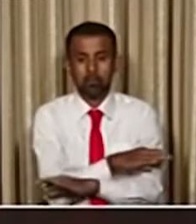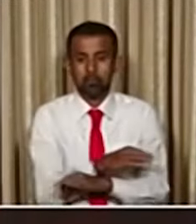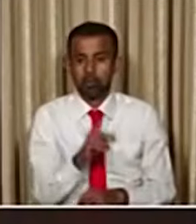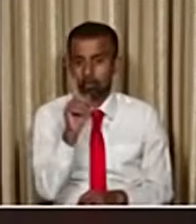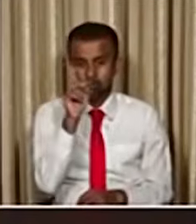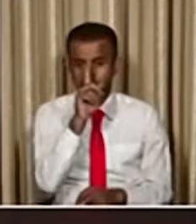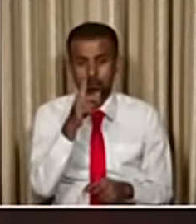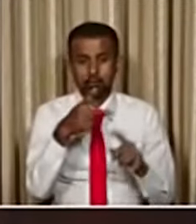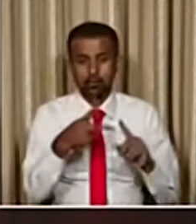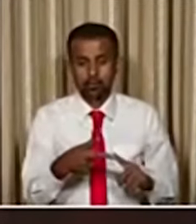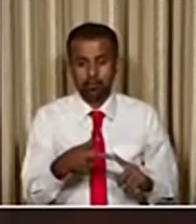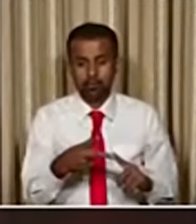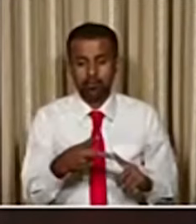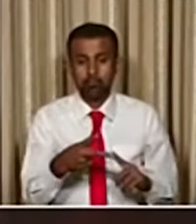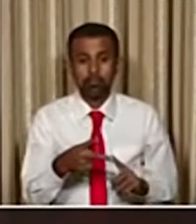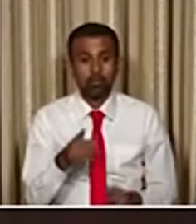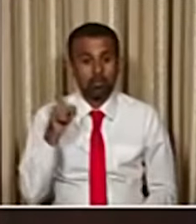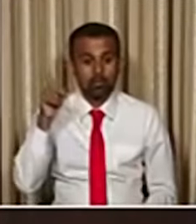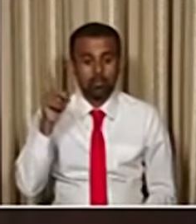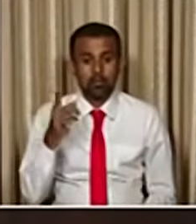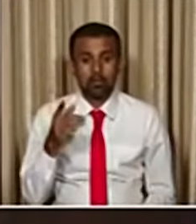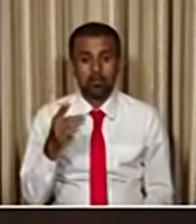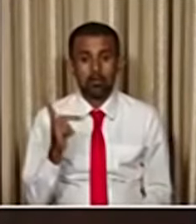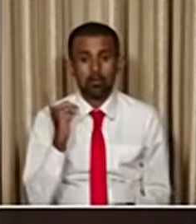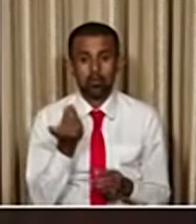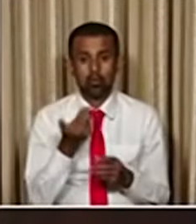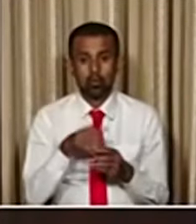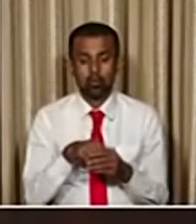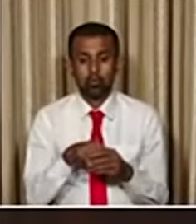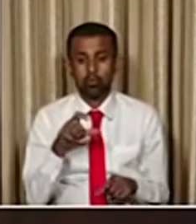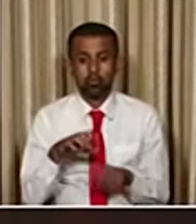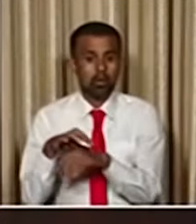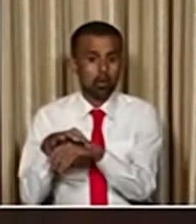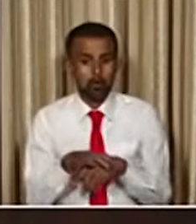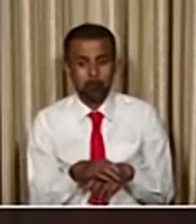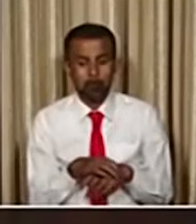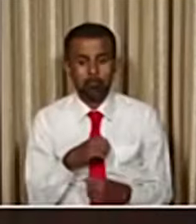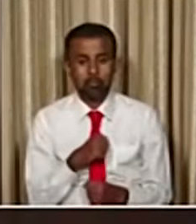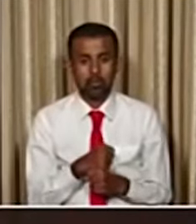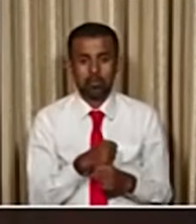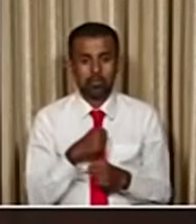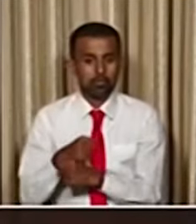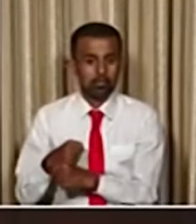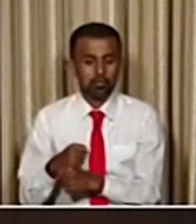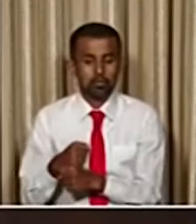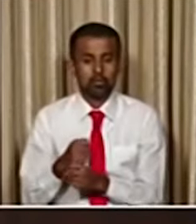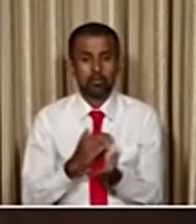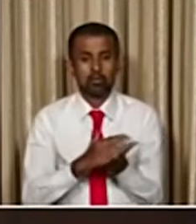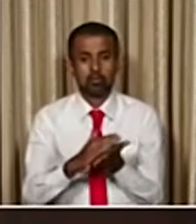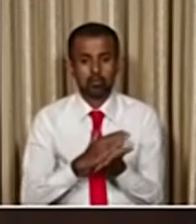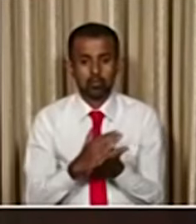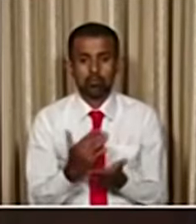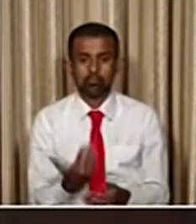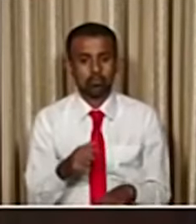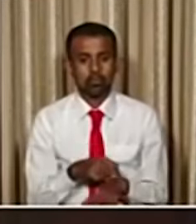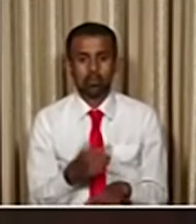පළවෙනියෙන් දෙවනුව ඊළඟට එහේ ඉන්න කෑම්සල ඉන්න අයව කොහොම හරි ගෙන්න ගන්න පුළුවන් රාජ්‍ය තාන්ත්‍රික මට්ටමේ මැදිහත් වීමක් දැන්